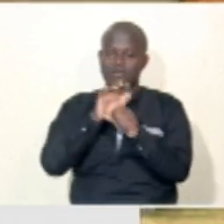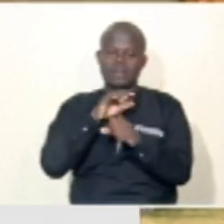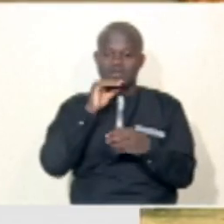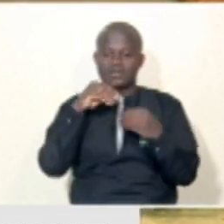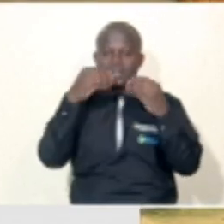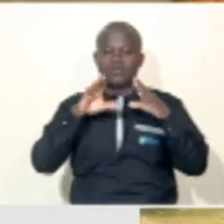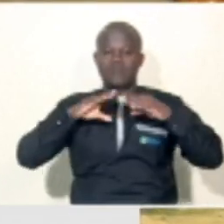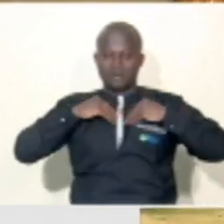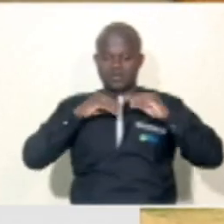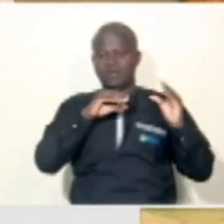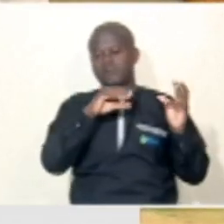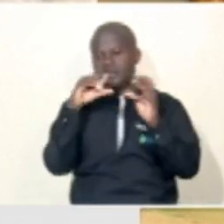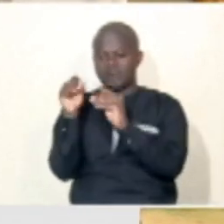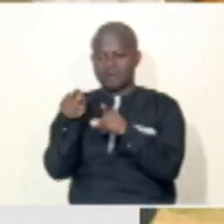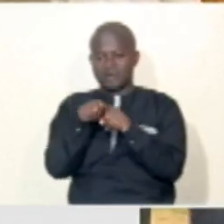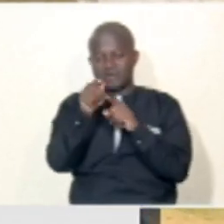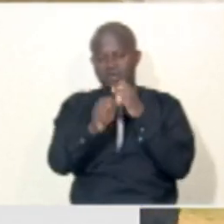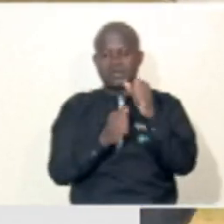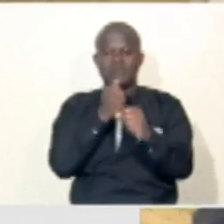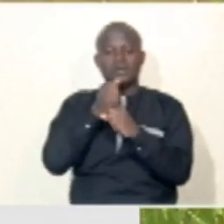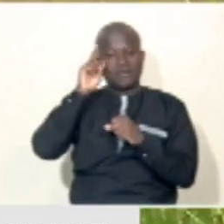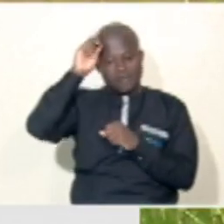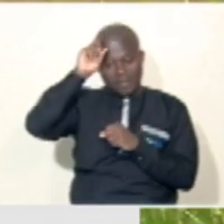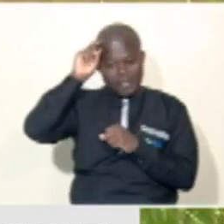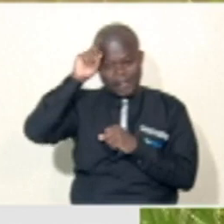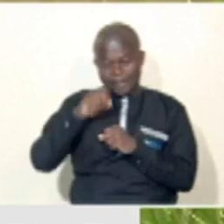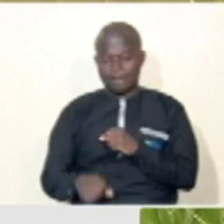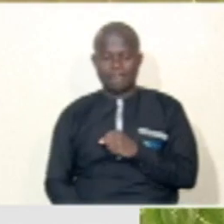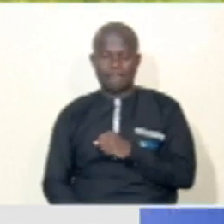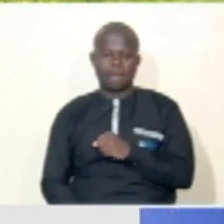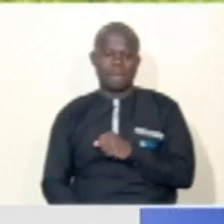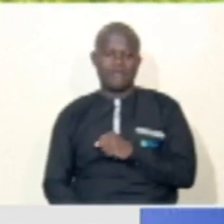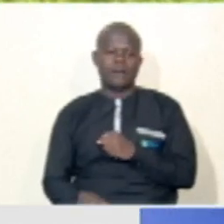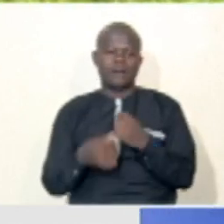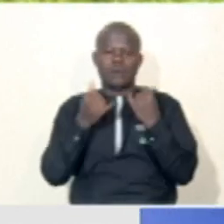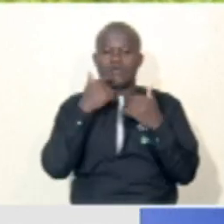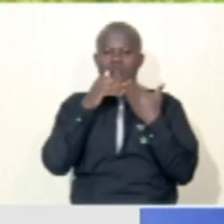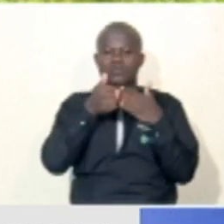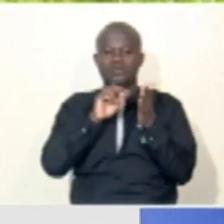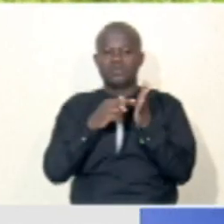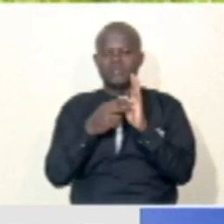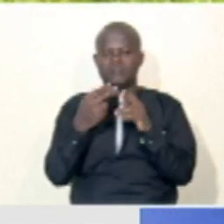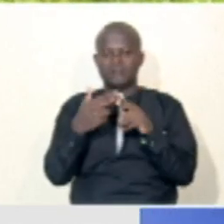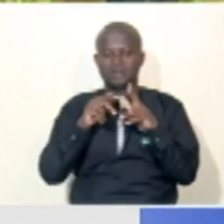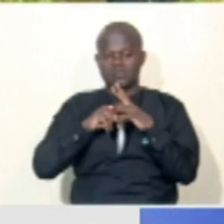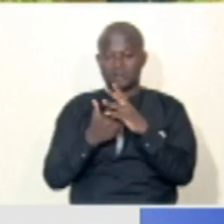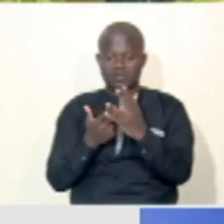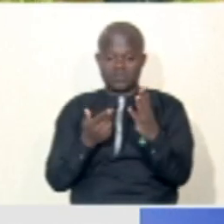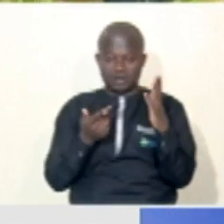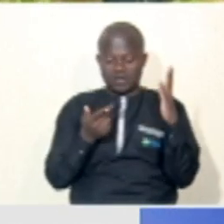ibyo bemerewe bimurwa ko nabo muri uyu mwaka batekerejweho ubu hari undi mushinga ugiye gutangira kandi nabo bo muri uwo mudugudu